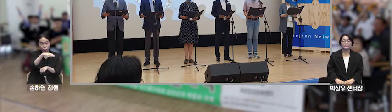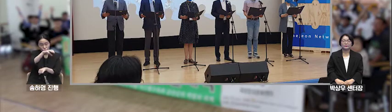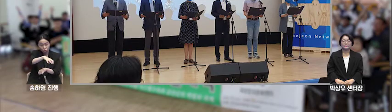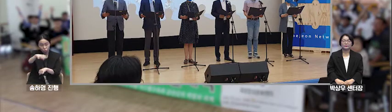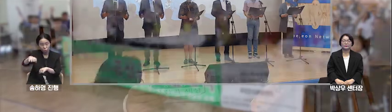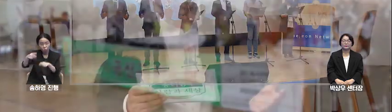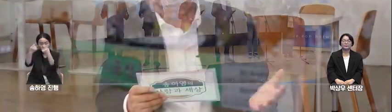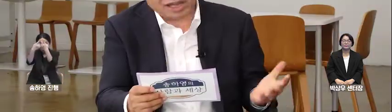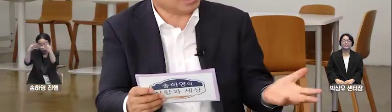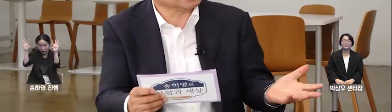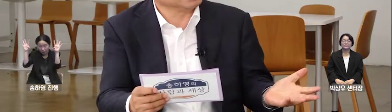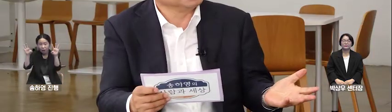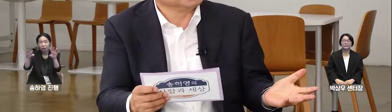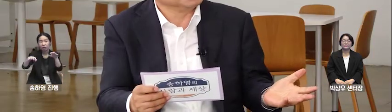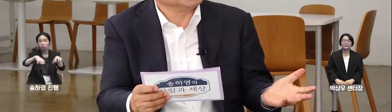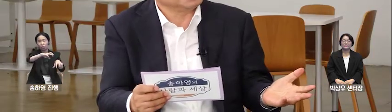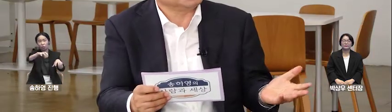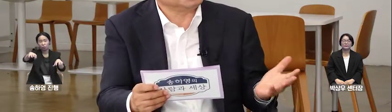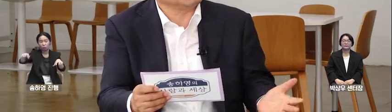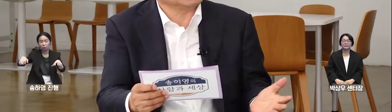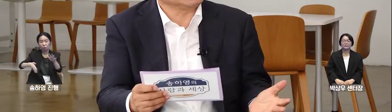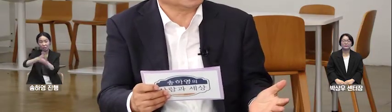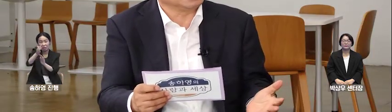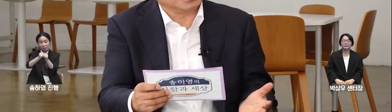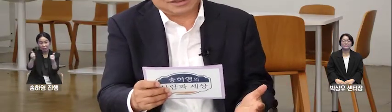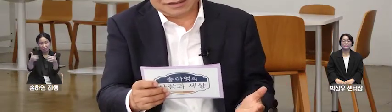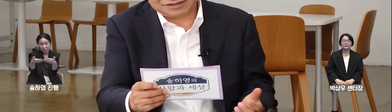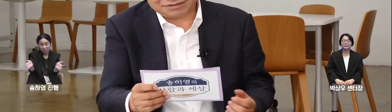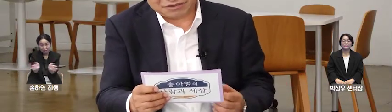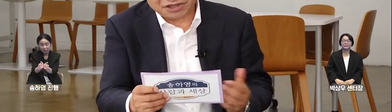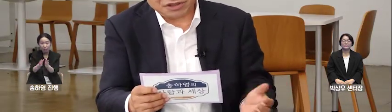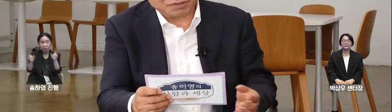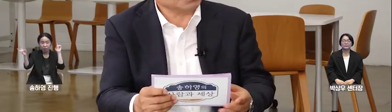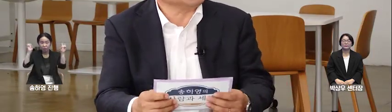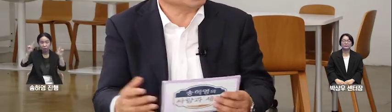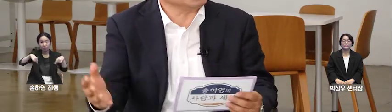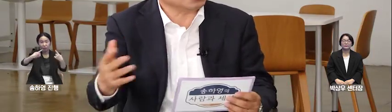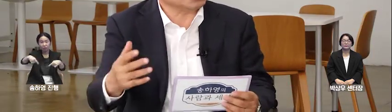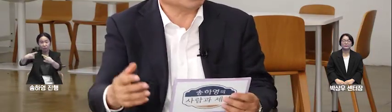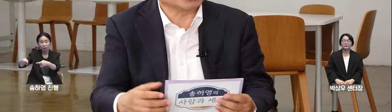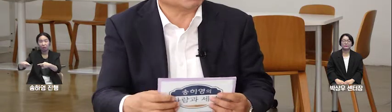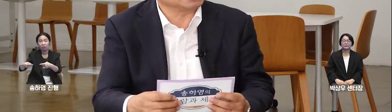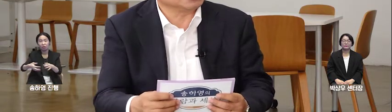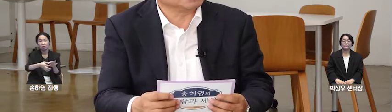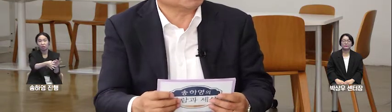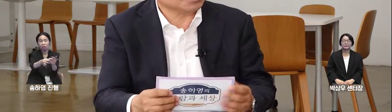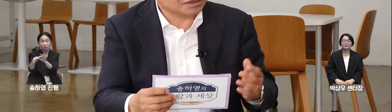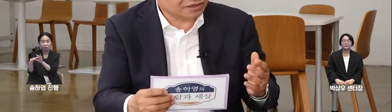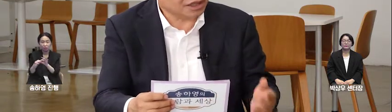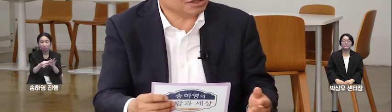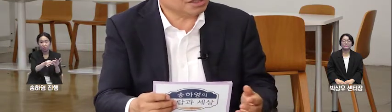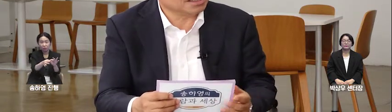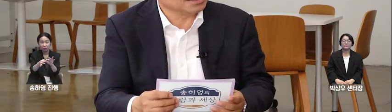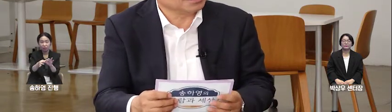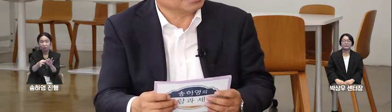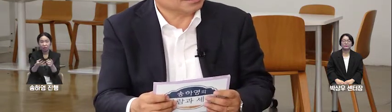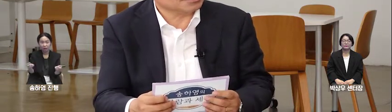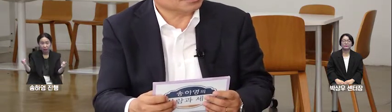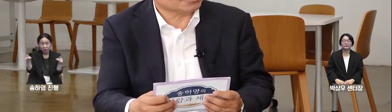뭐 이뿐만 아니라 또 대학, 시민단체, 뭐 기업 이런 데서 다 참여한다고 합니다.